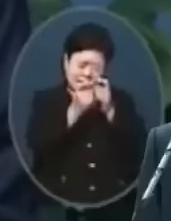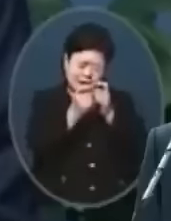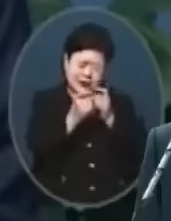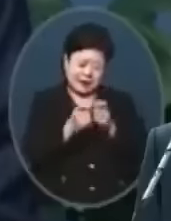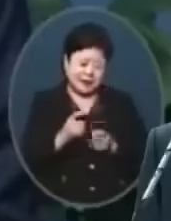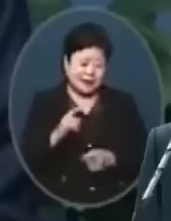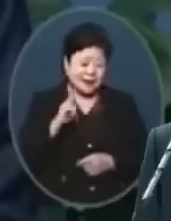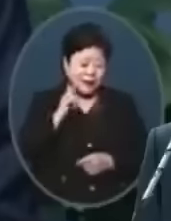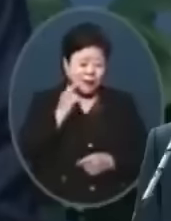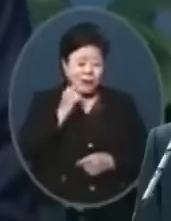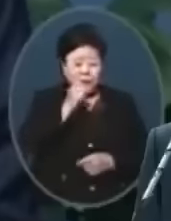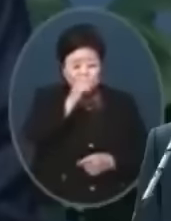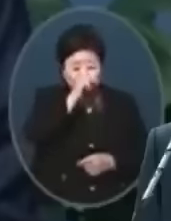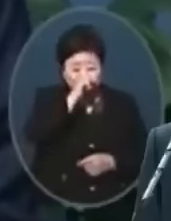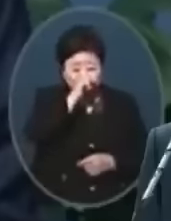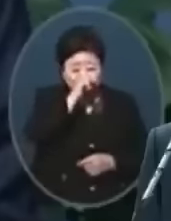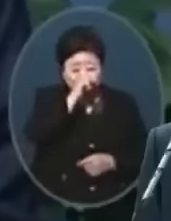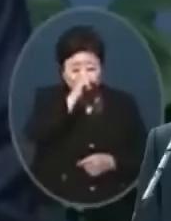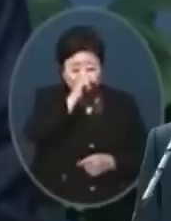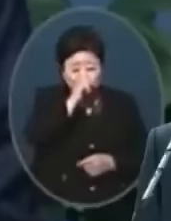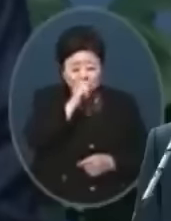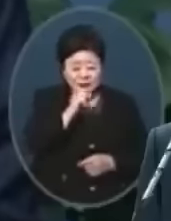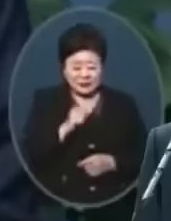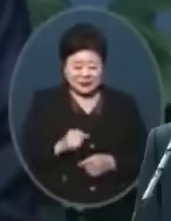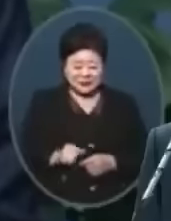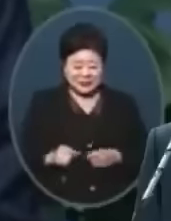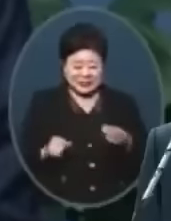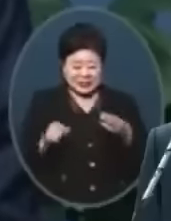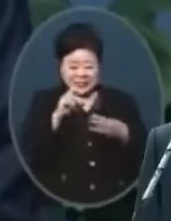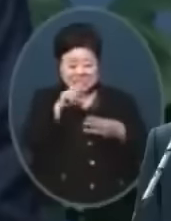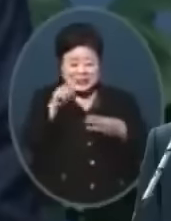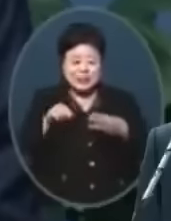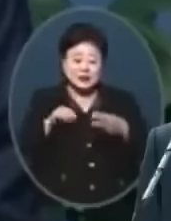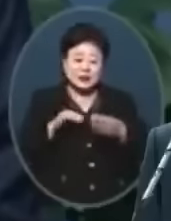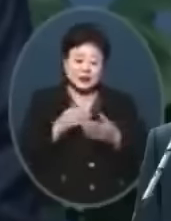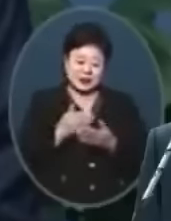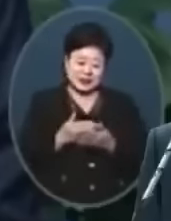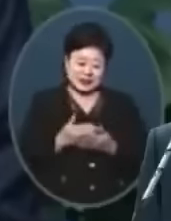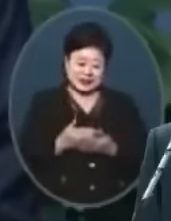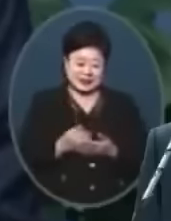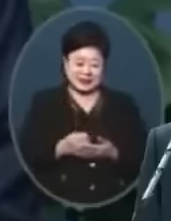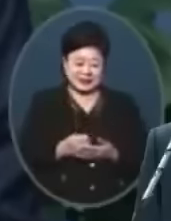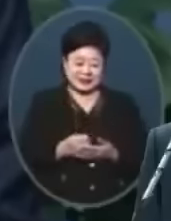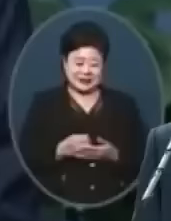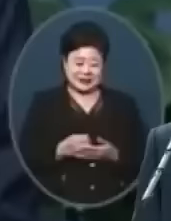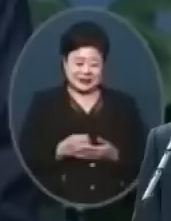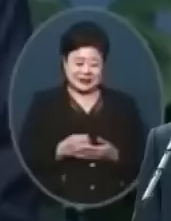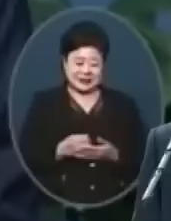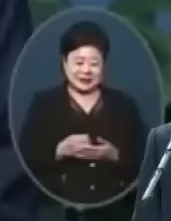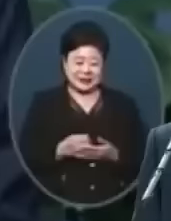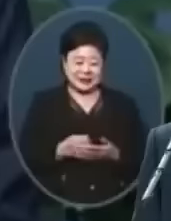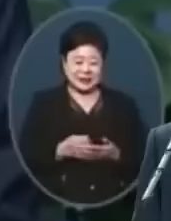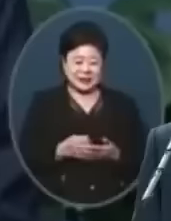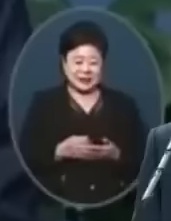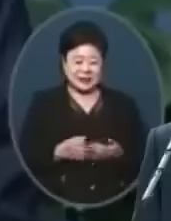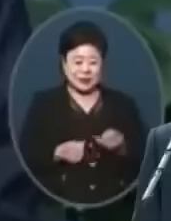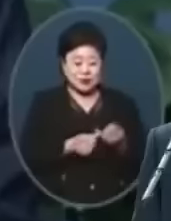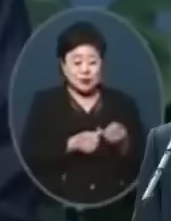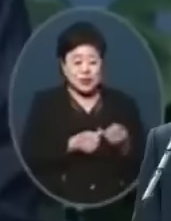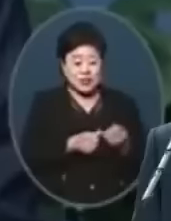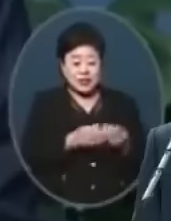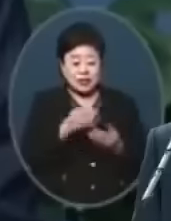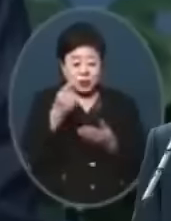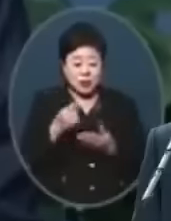처녀거든. 그래서 삼촌 보고 그 나라 습관은 마누라를 데려오려면 7년